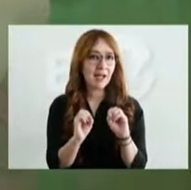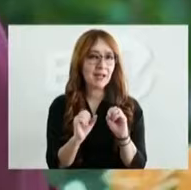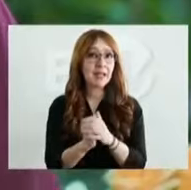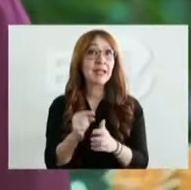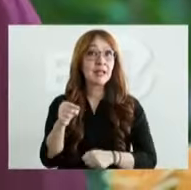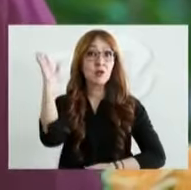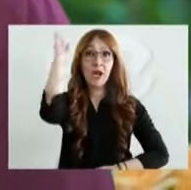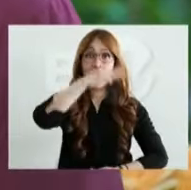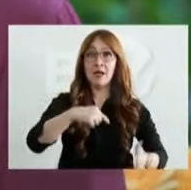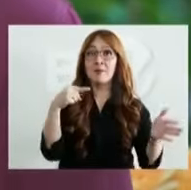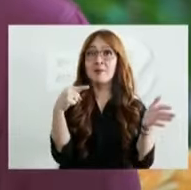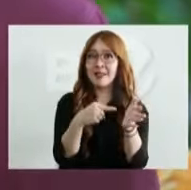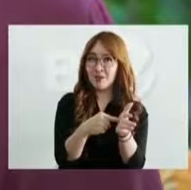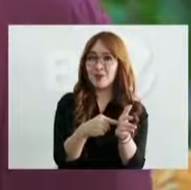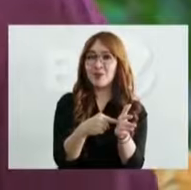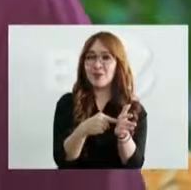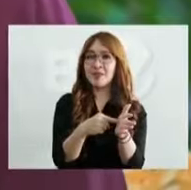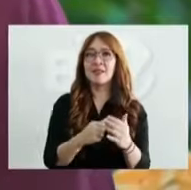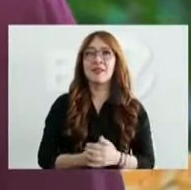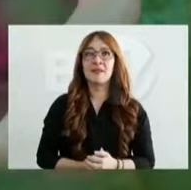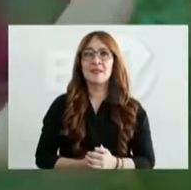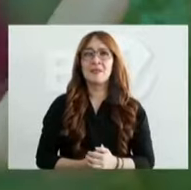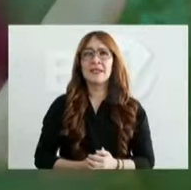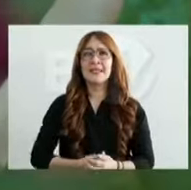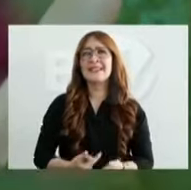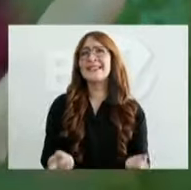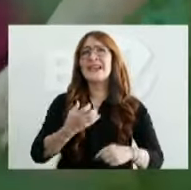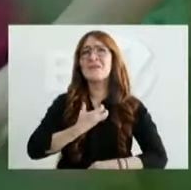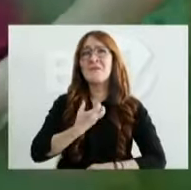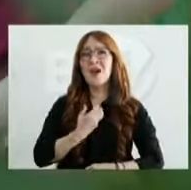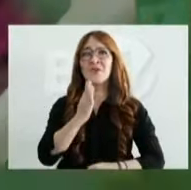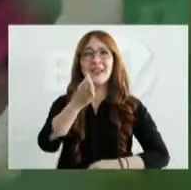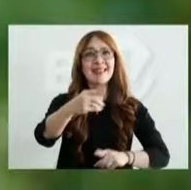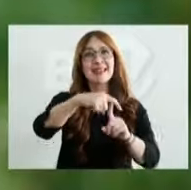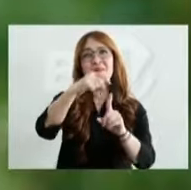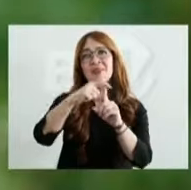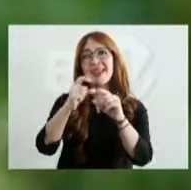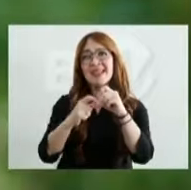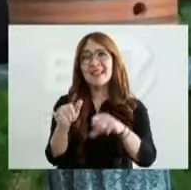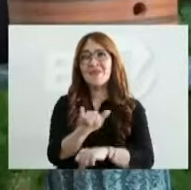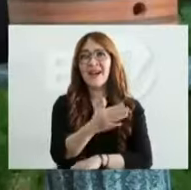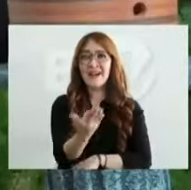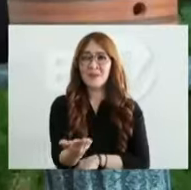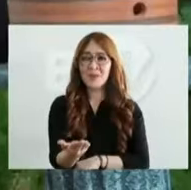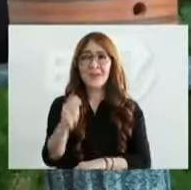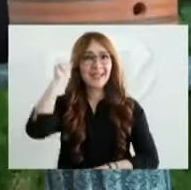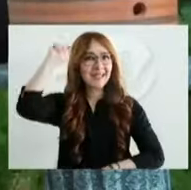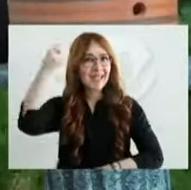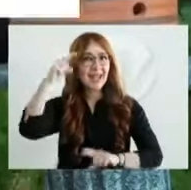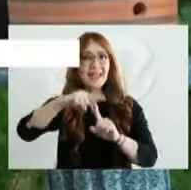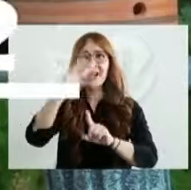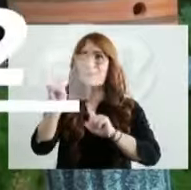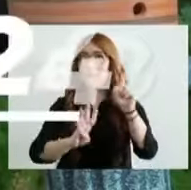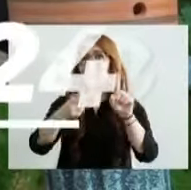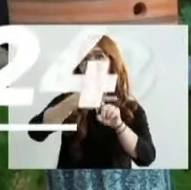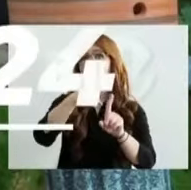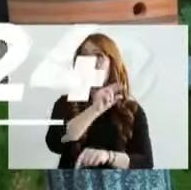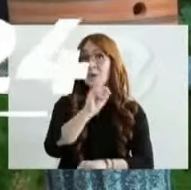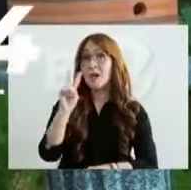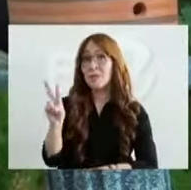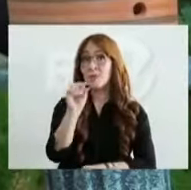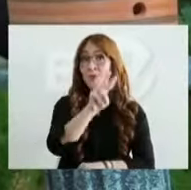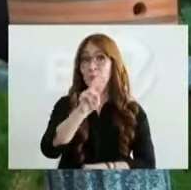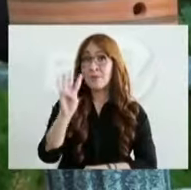Sayangku hari itu adalah hari pemilihan umum sayang aku juga pengen deh ke TPS tersayang sama kamu jangan lupa ya tanggal